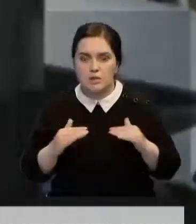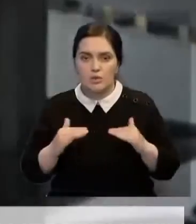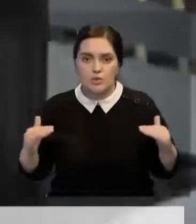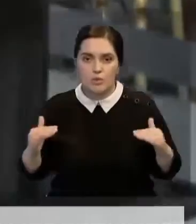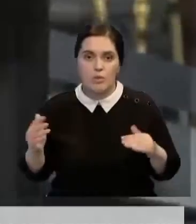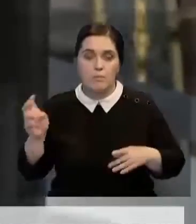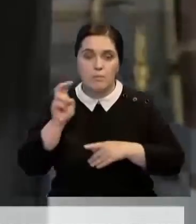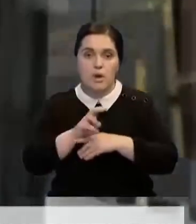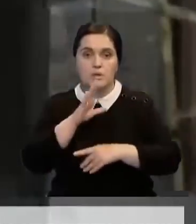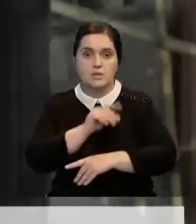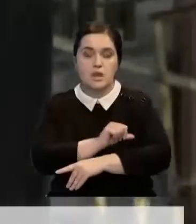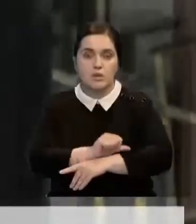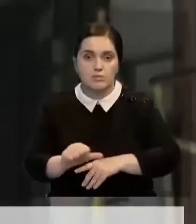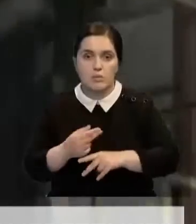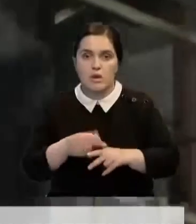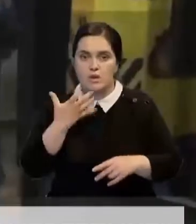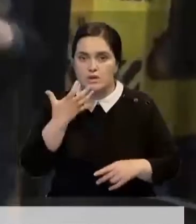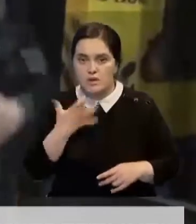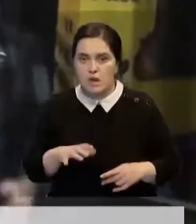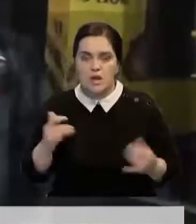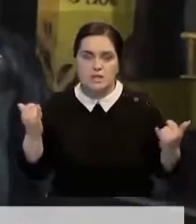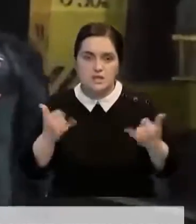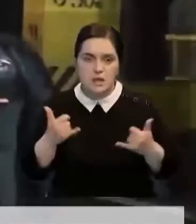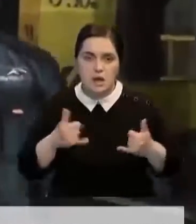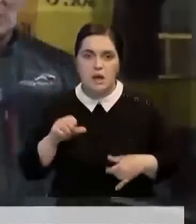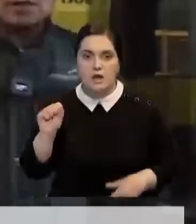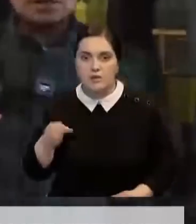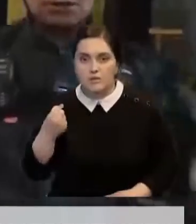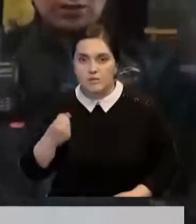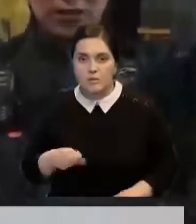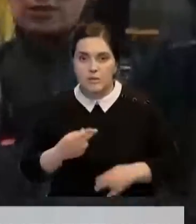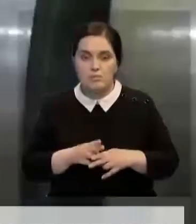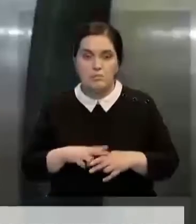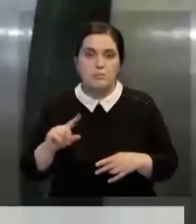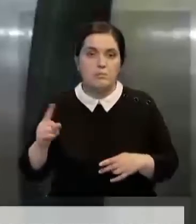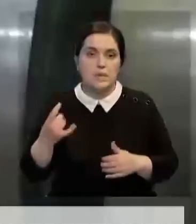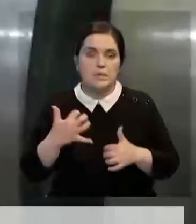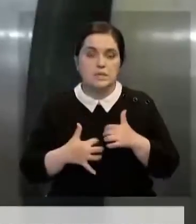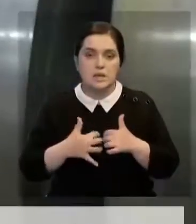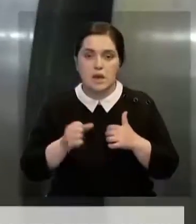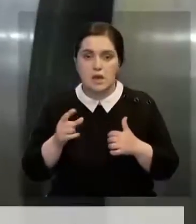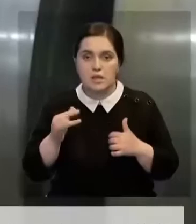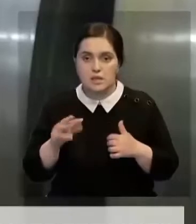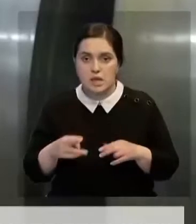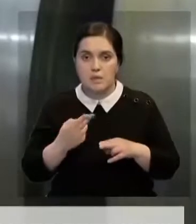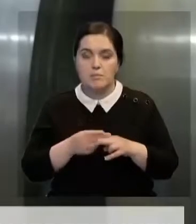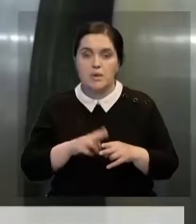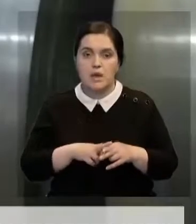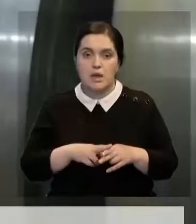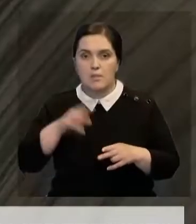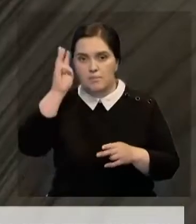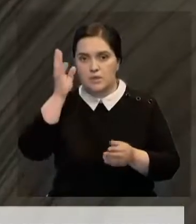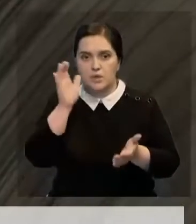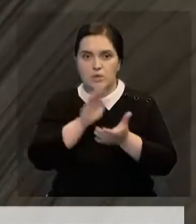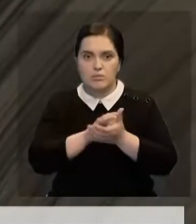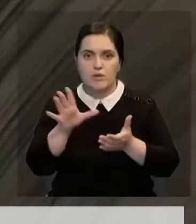побывали зарубежные гости и в цеху горячего цинкования и алюминивая к слову это первая в стране и Средней Азии линия горячего цинкования послы ознакомились